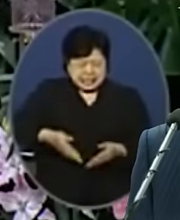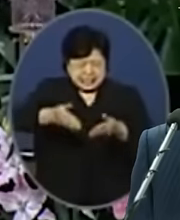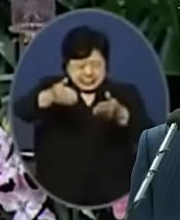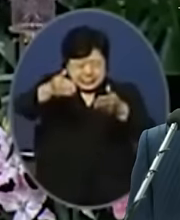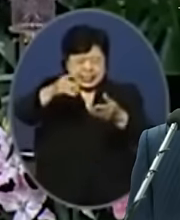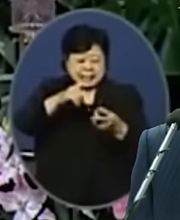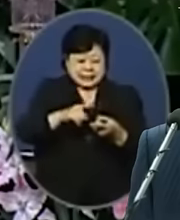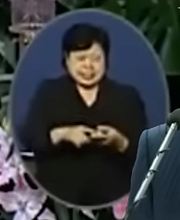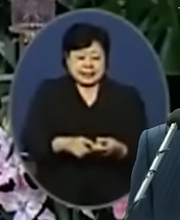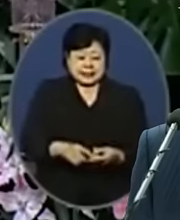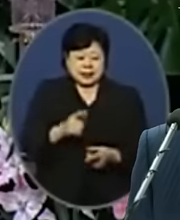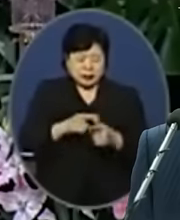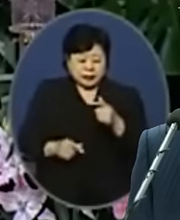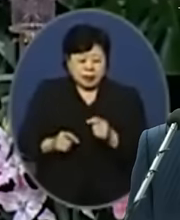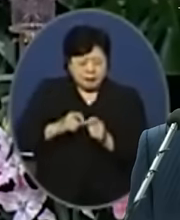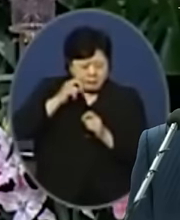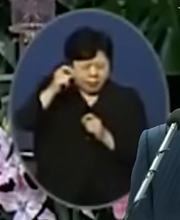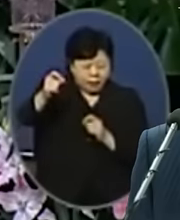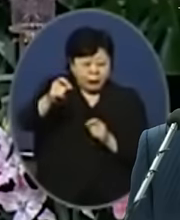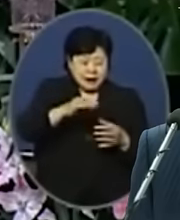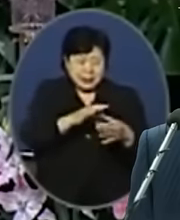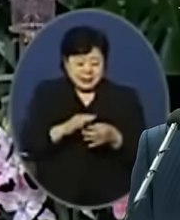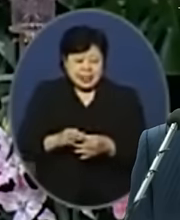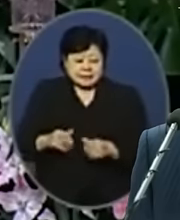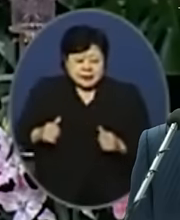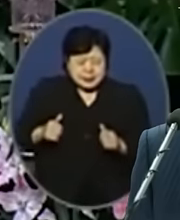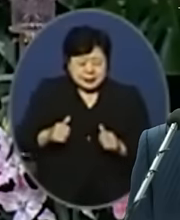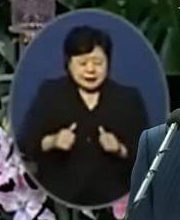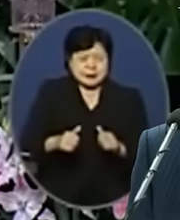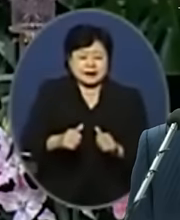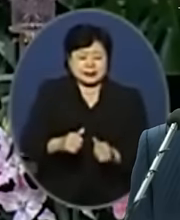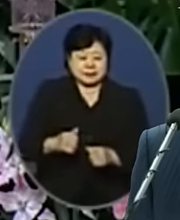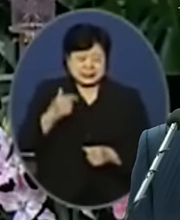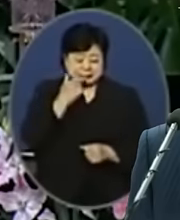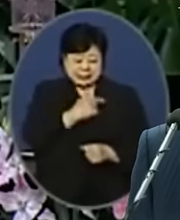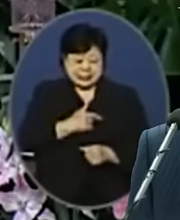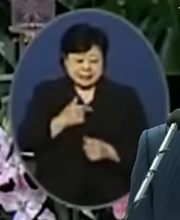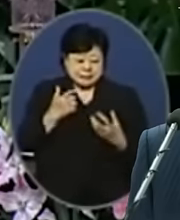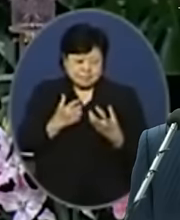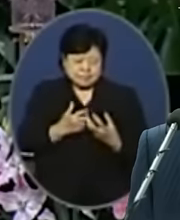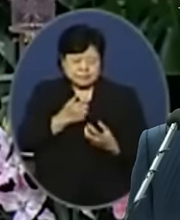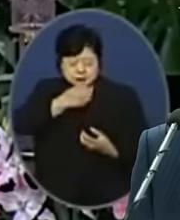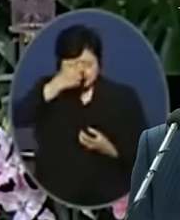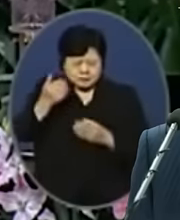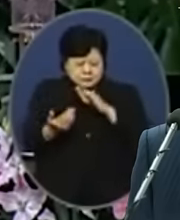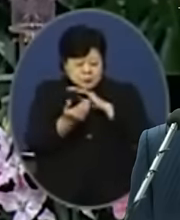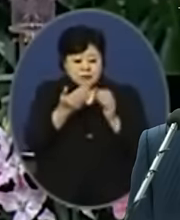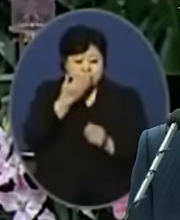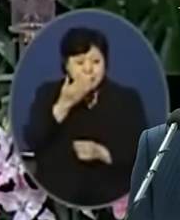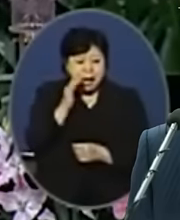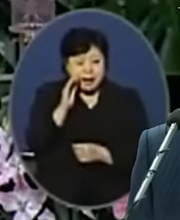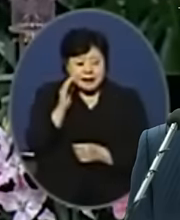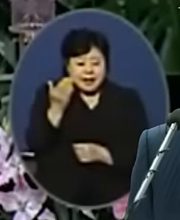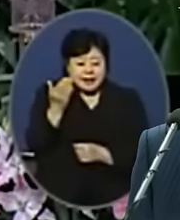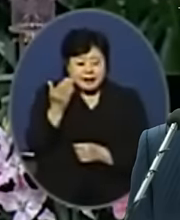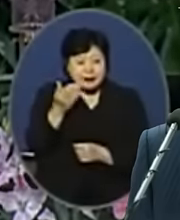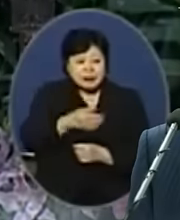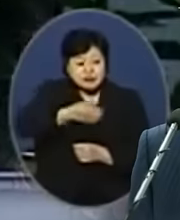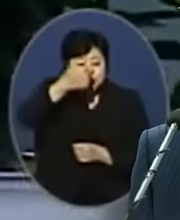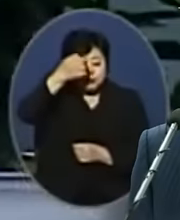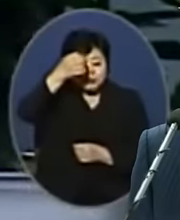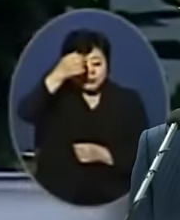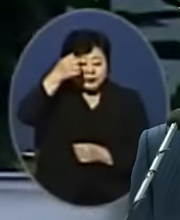생각하는 것보다 훨씬 더 먼 곳으로 계속 밀고 나가면 틀림없이 가슴에 품은 꿈은 이룰 수가 있다.